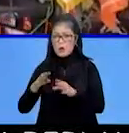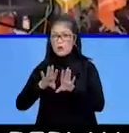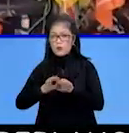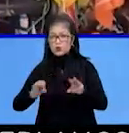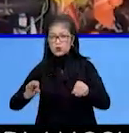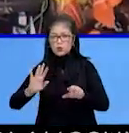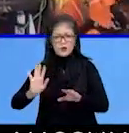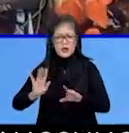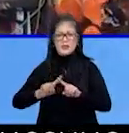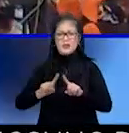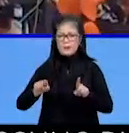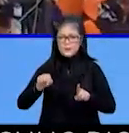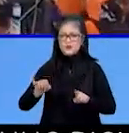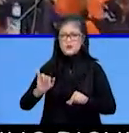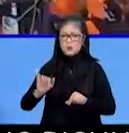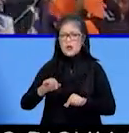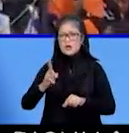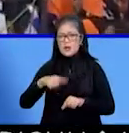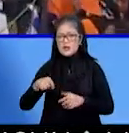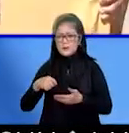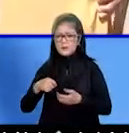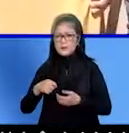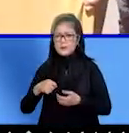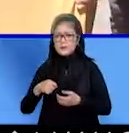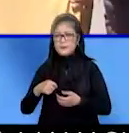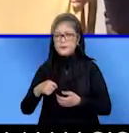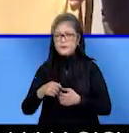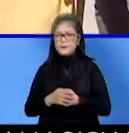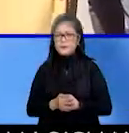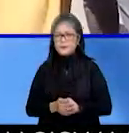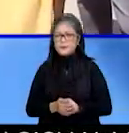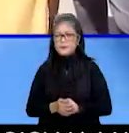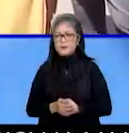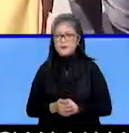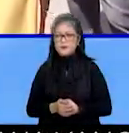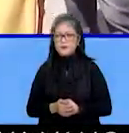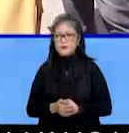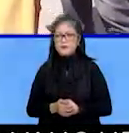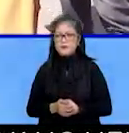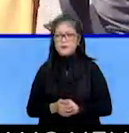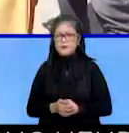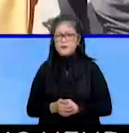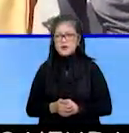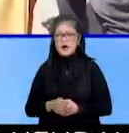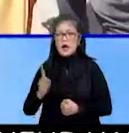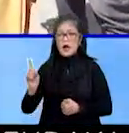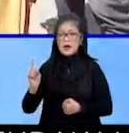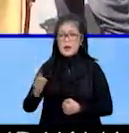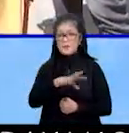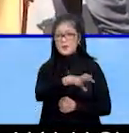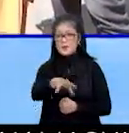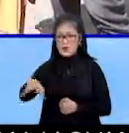melakukan aksi demonstrasi di kantor DPRD Provinsi Sulawesi Selatan, tetapi juga dikabarkan ada beberapa